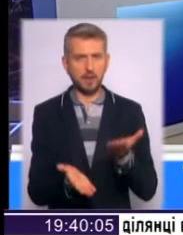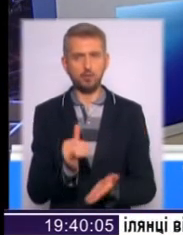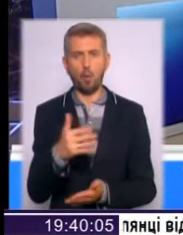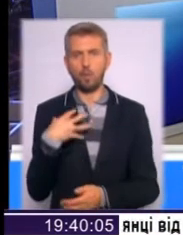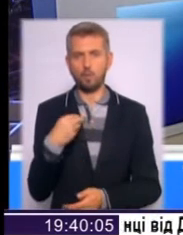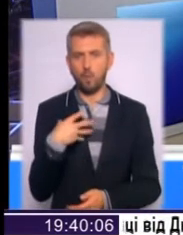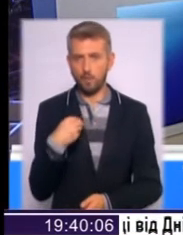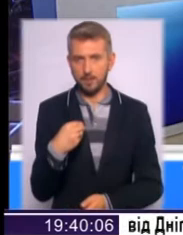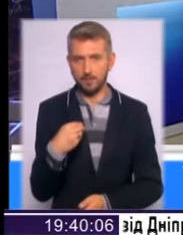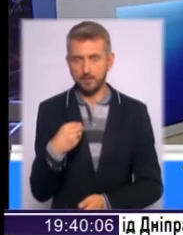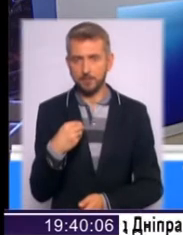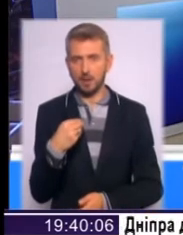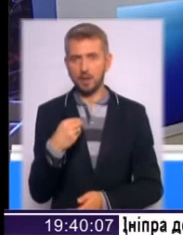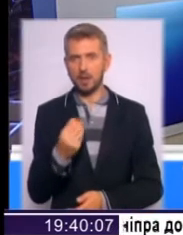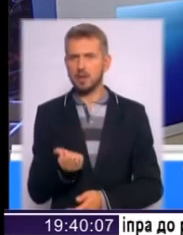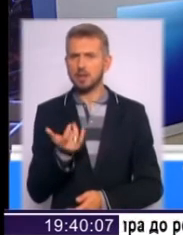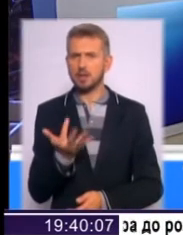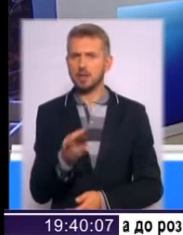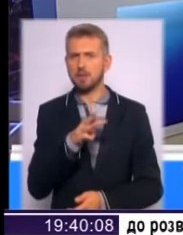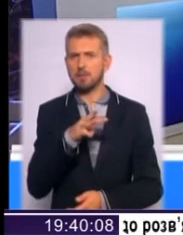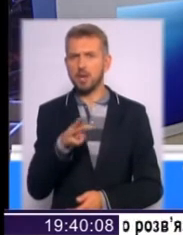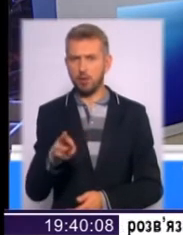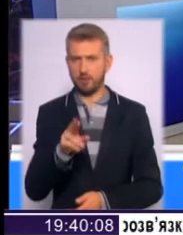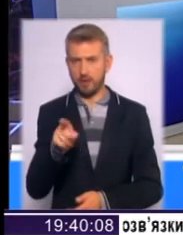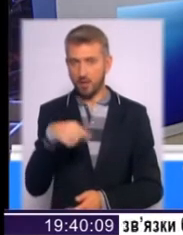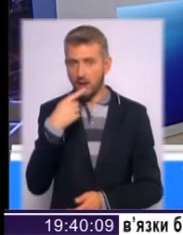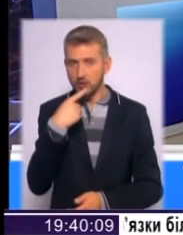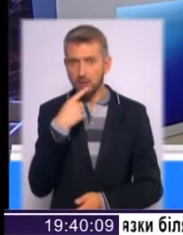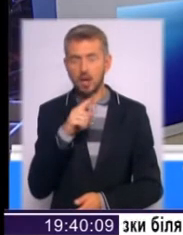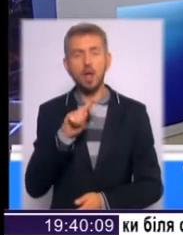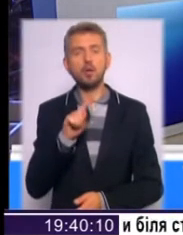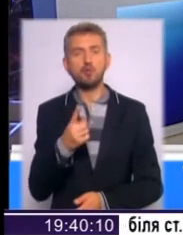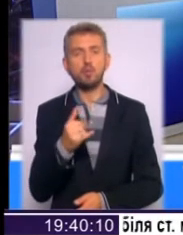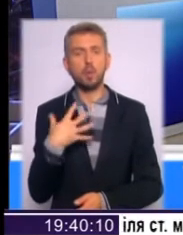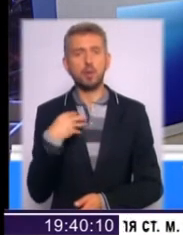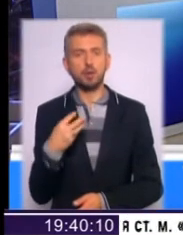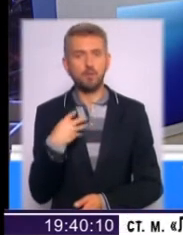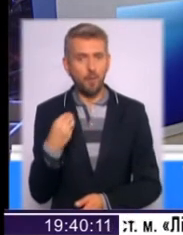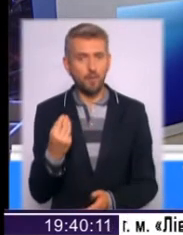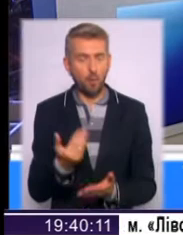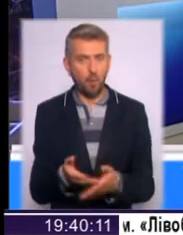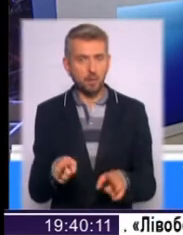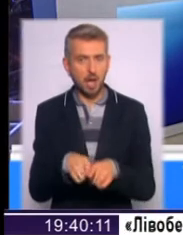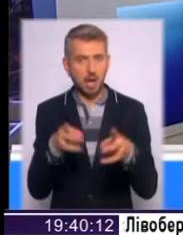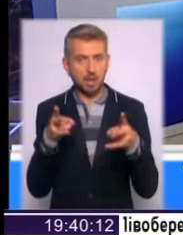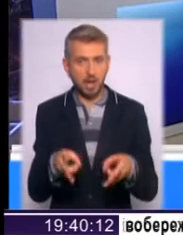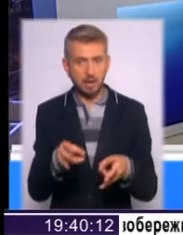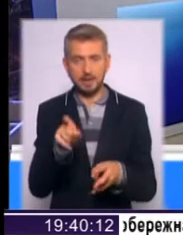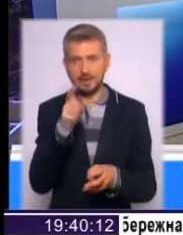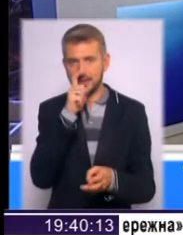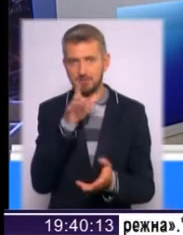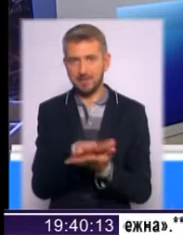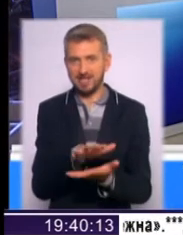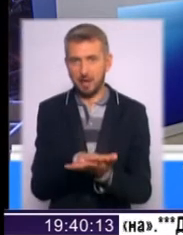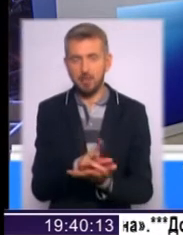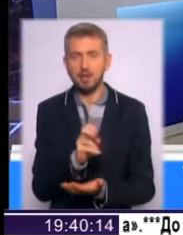Львові стільки мільйонів, як ви кажете, чому у Львові така трагедія із сміттям? На